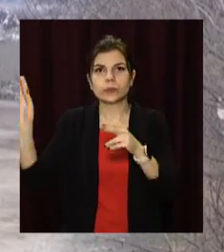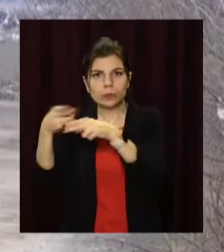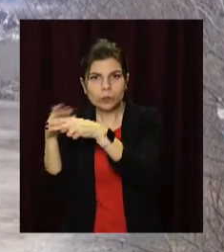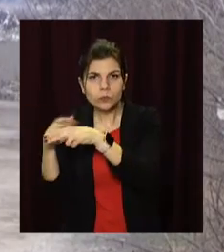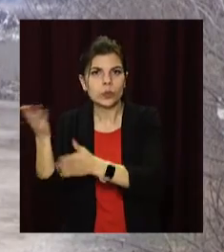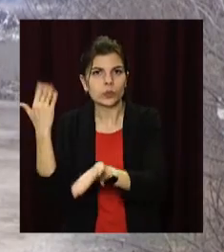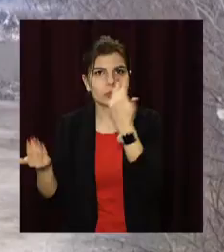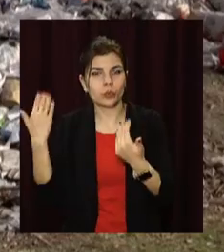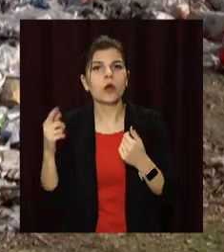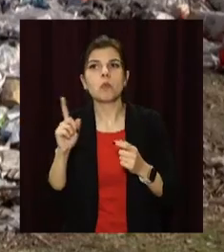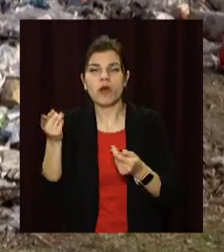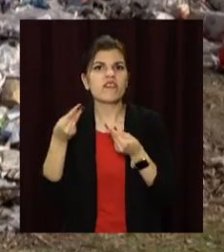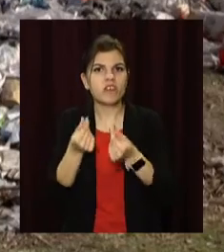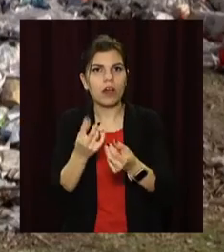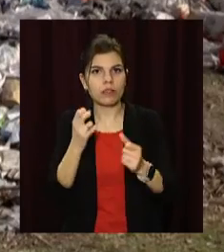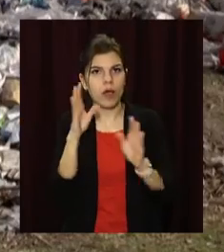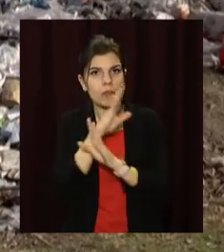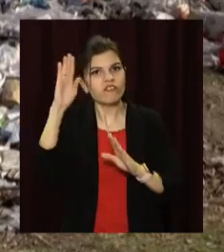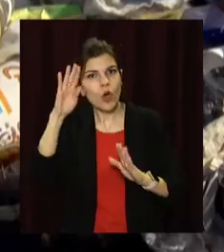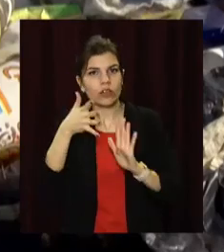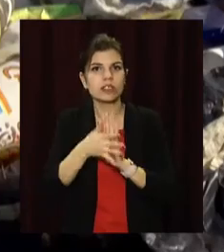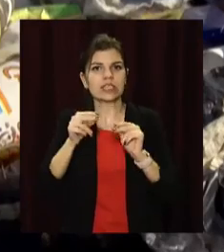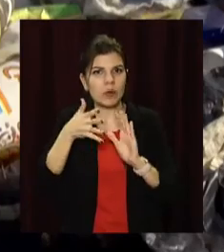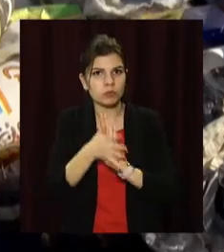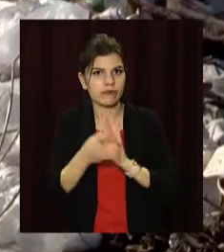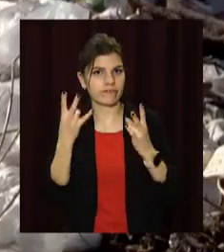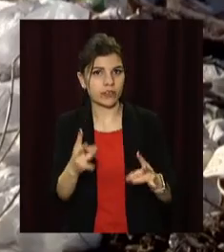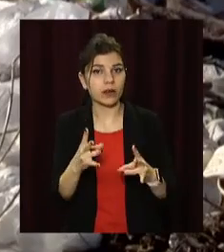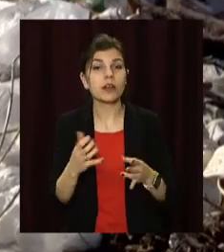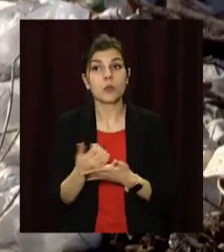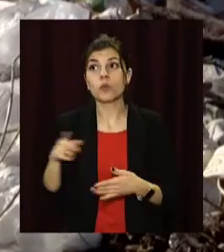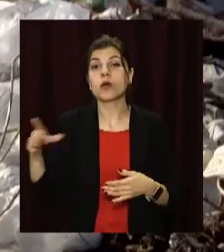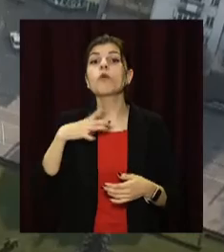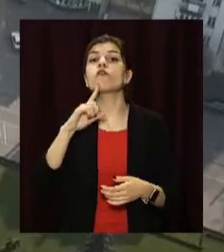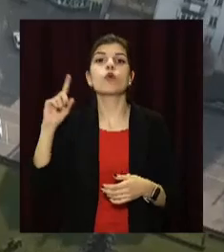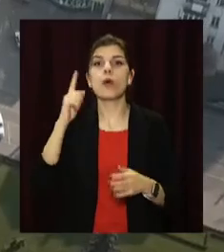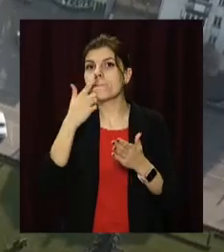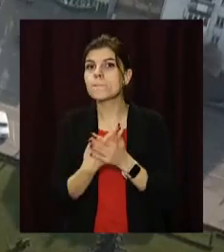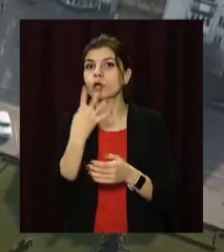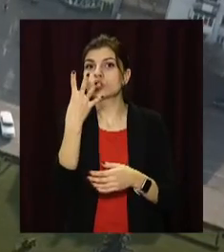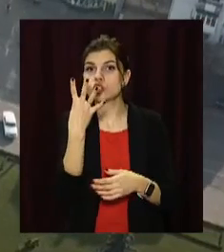які негативно позначаються на екології. Торік на прибирання в різних районах міста витратили понад